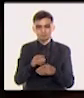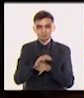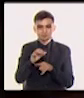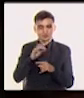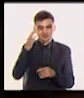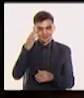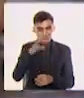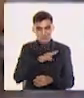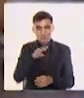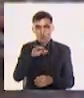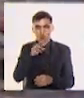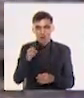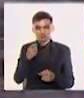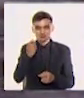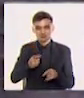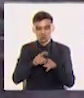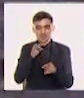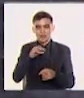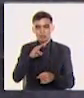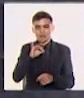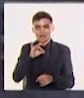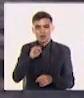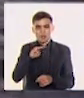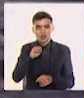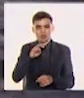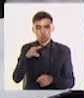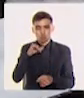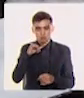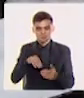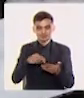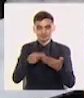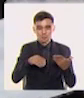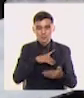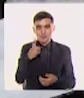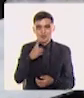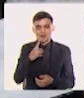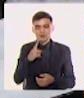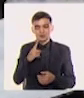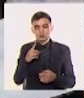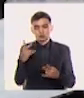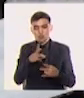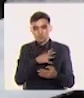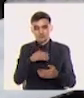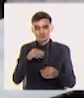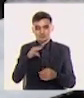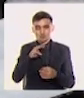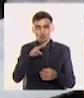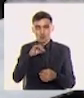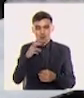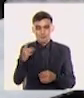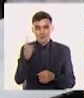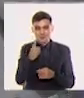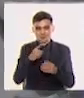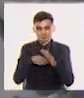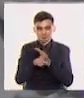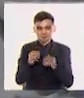шешім қабылдаған. Тіпті меморандумға қол қойылып, бірінші сұрыпты ұннан жасалатын бөлкі нан бағасын өсірмеуге мәміле жасалған. Бәрі ойдағыдай